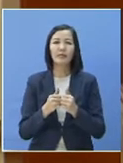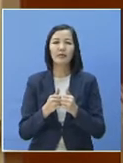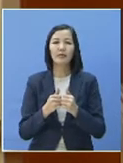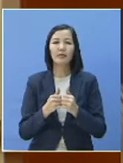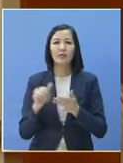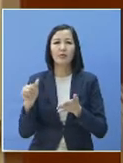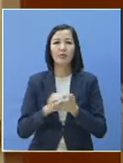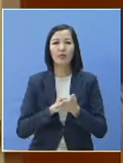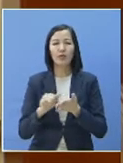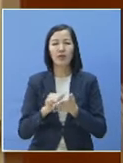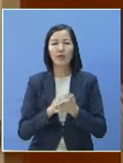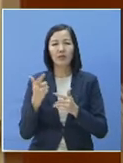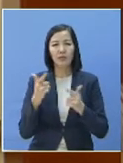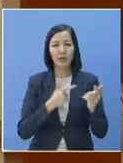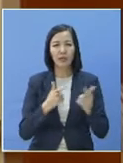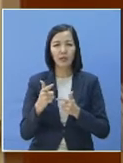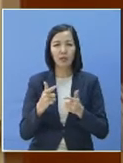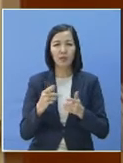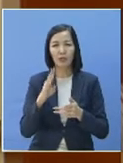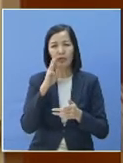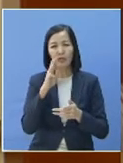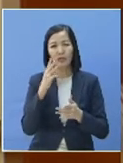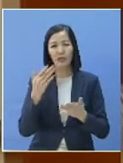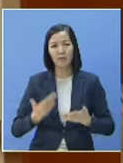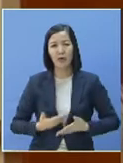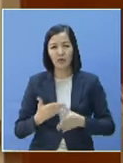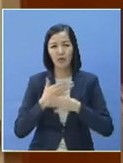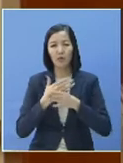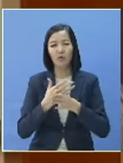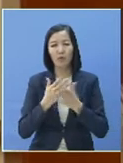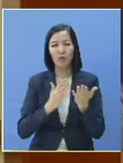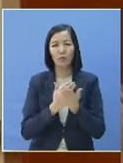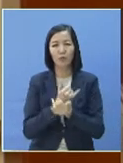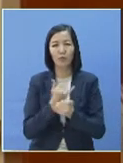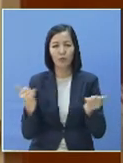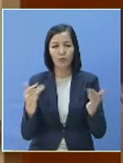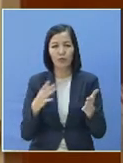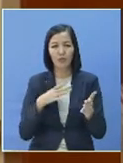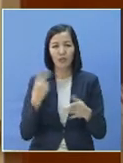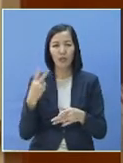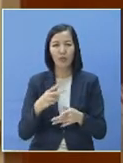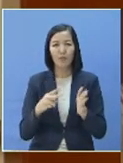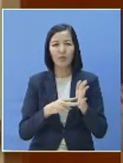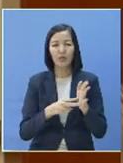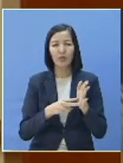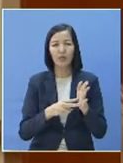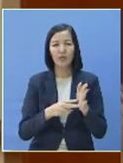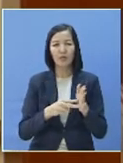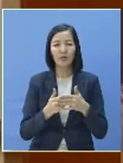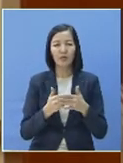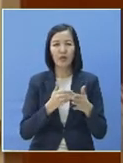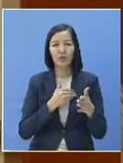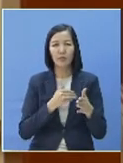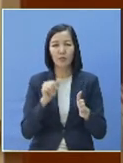отбасына құжаттарды рәсімдеу және жәрдемақы алу бойынша көмек көрсетті. Екіншіден 27 суицидтің алдын